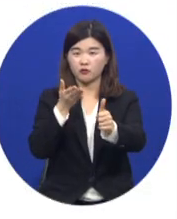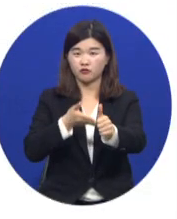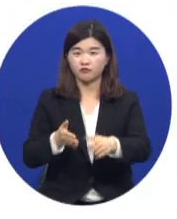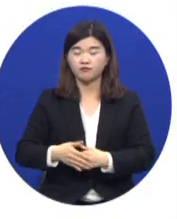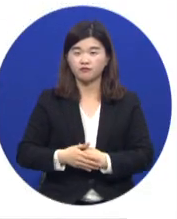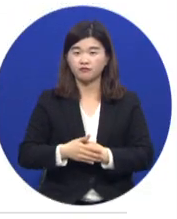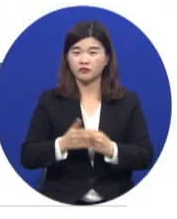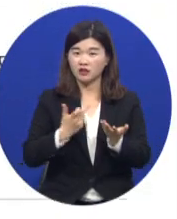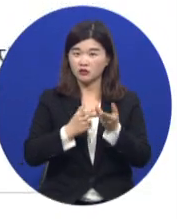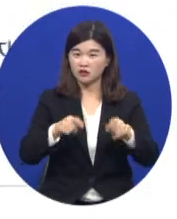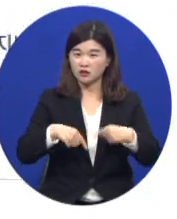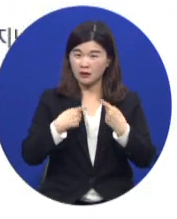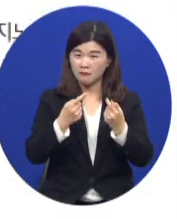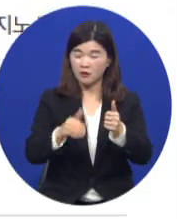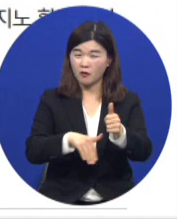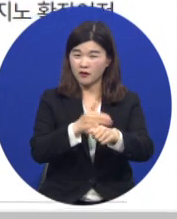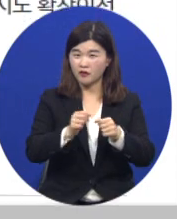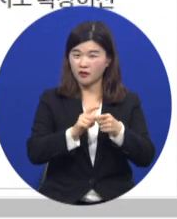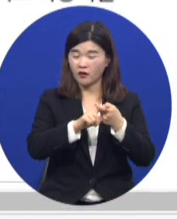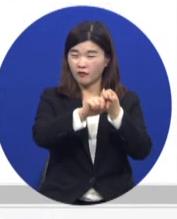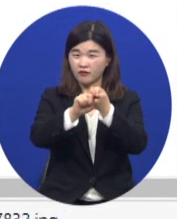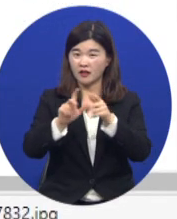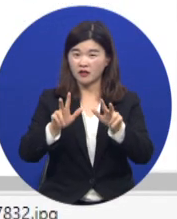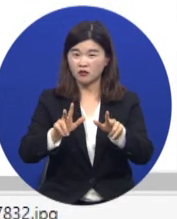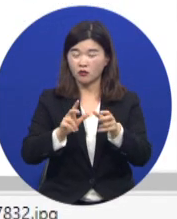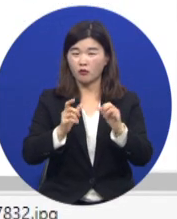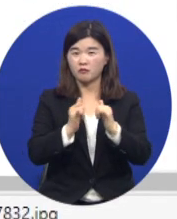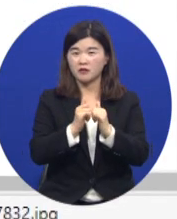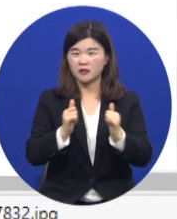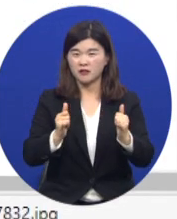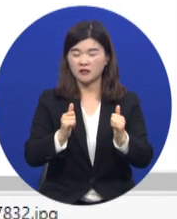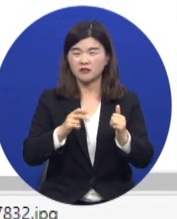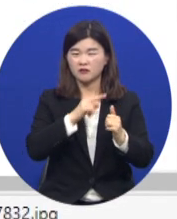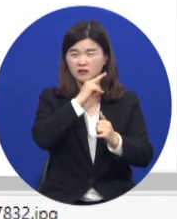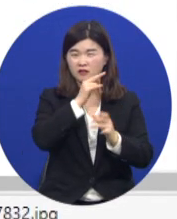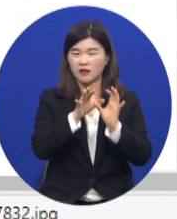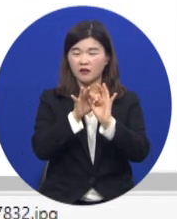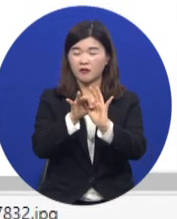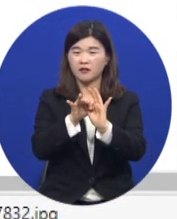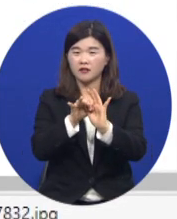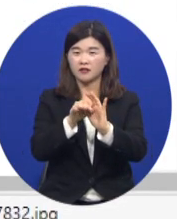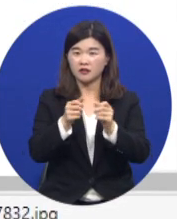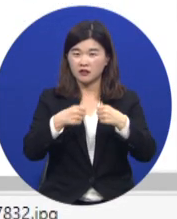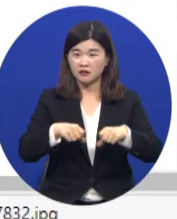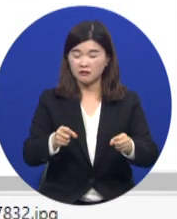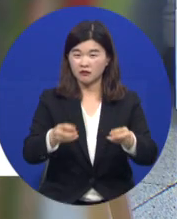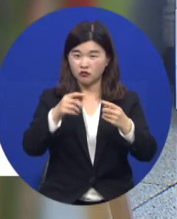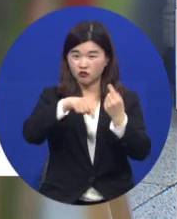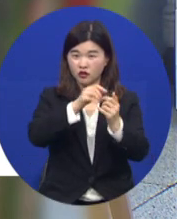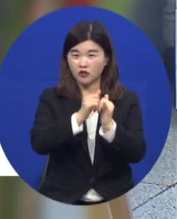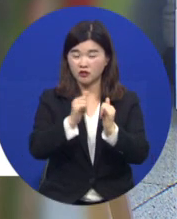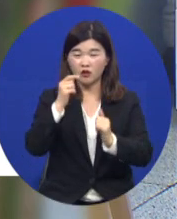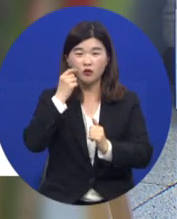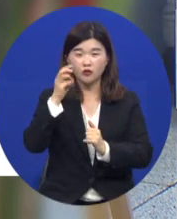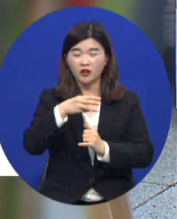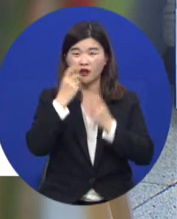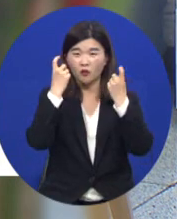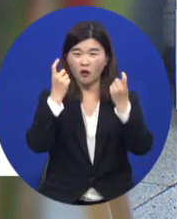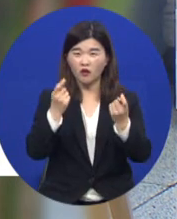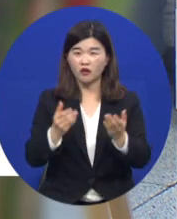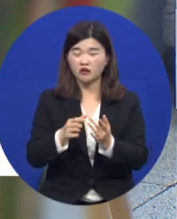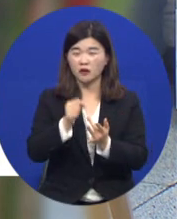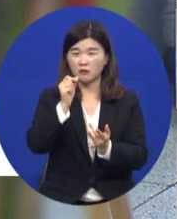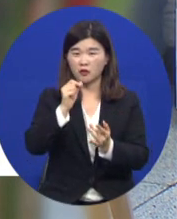제주 참여환경연대는 지난달 도민 의견조사 조작 의혹과 관련해 드림타워 운영업체인 롯데관광개발 대표